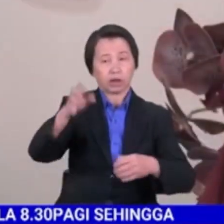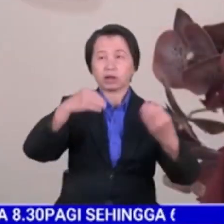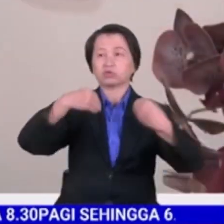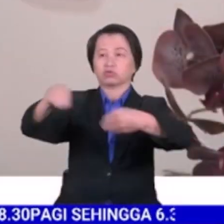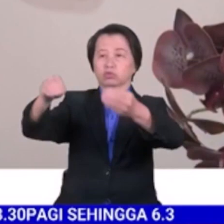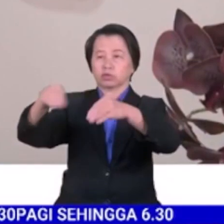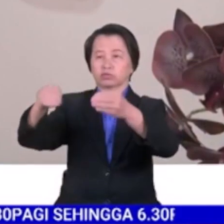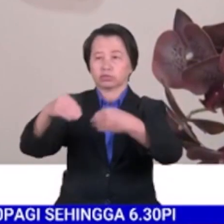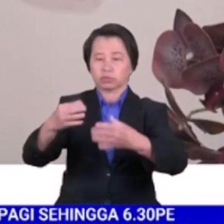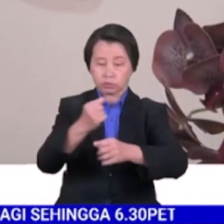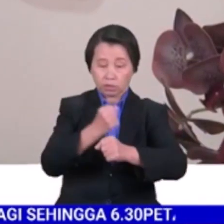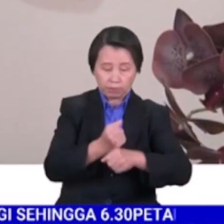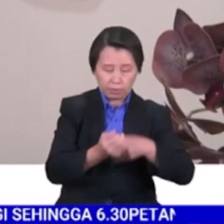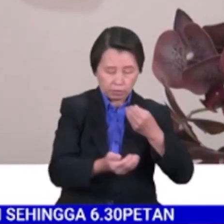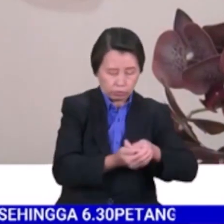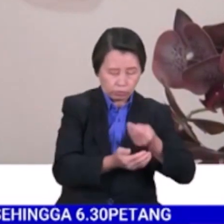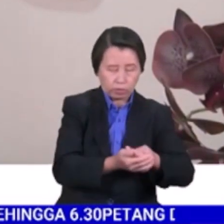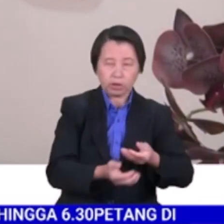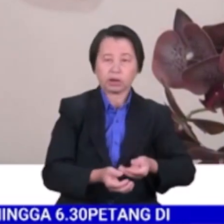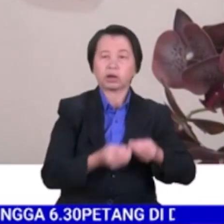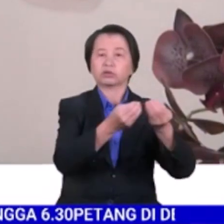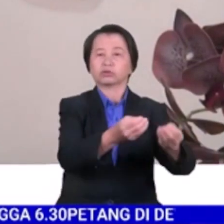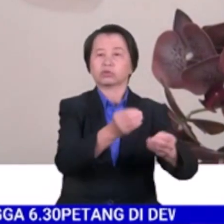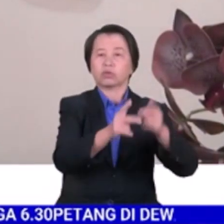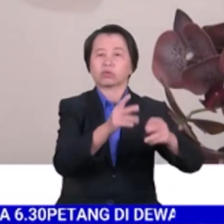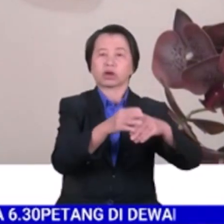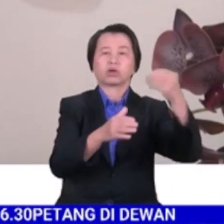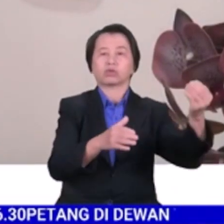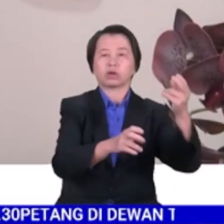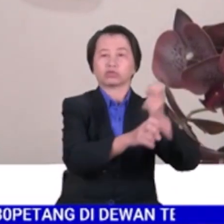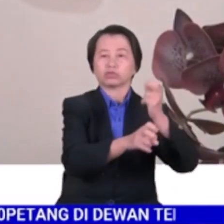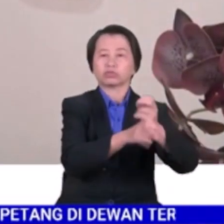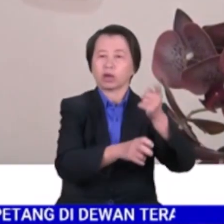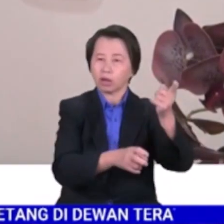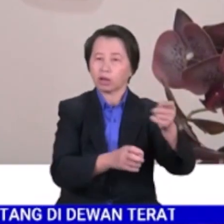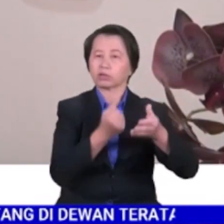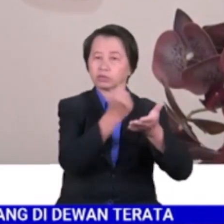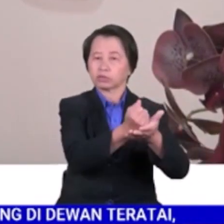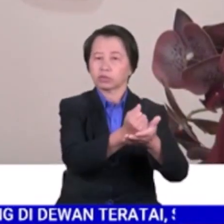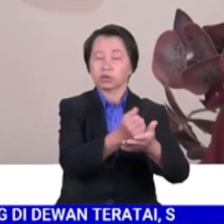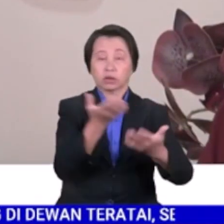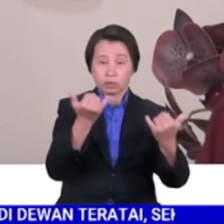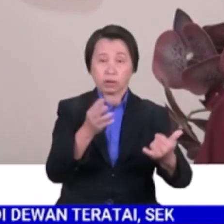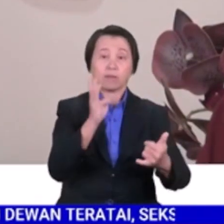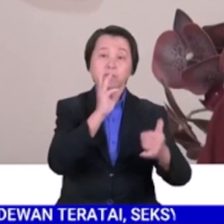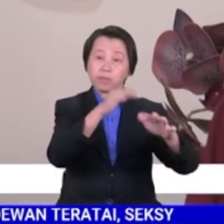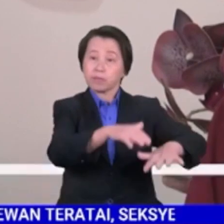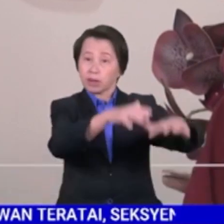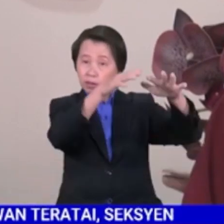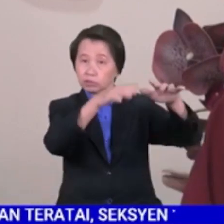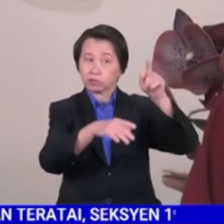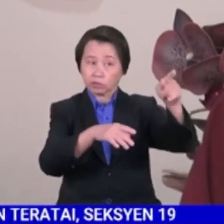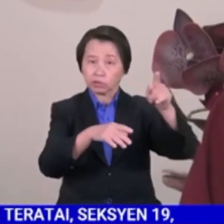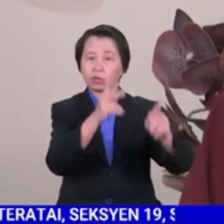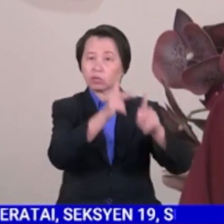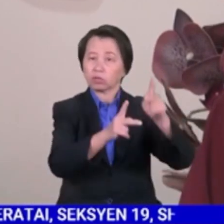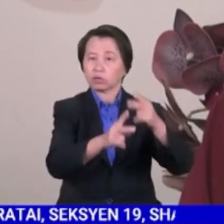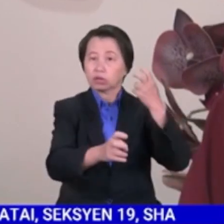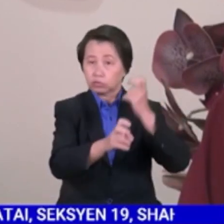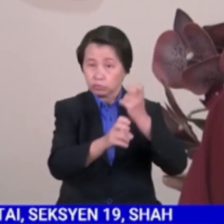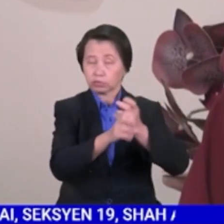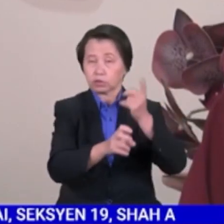akan bantu mereka-mereka memerlukan di luar sana. Seperti contoh masa banjir yang sekarang sedang dihadapilah. Sebab